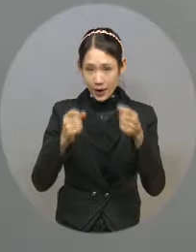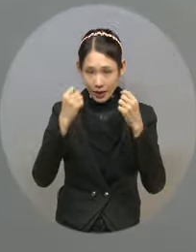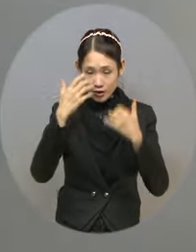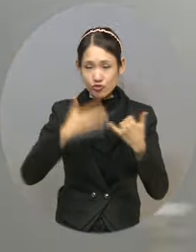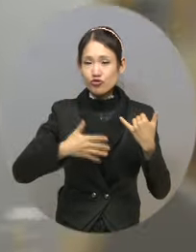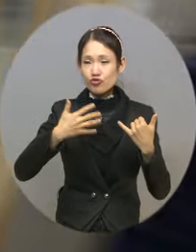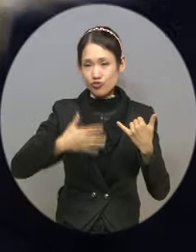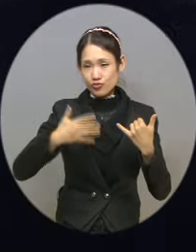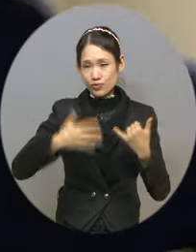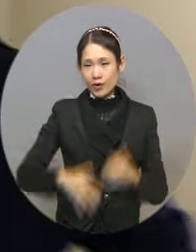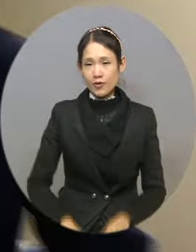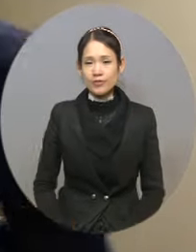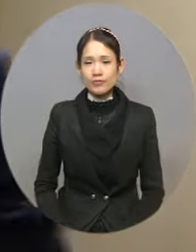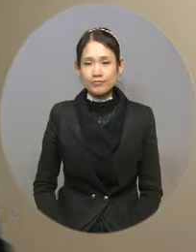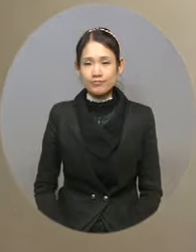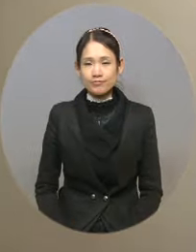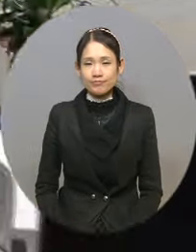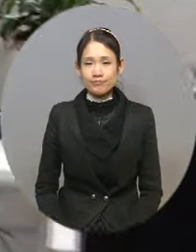유튜버가 됐습니다.